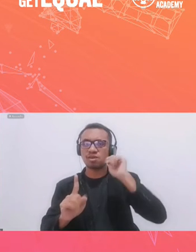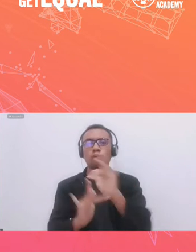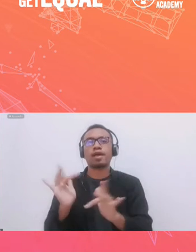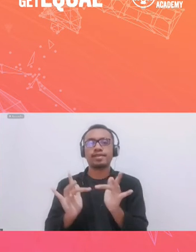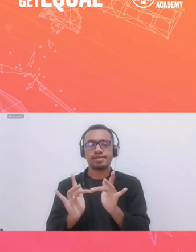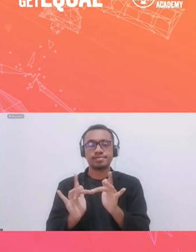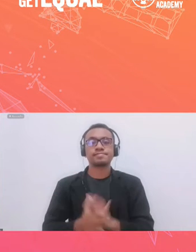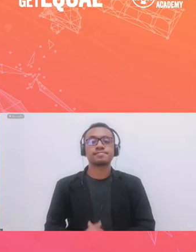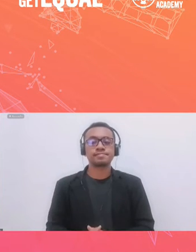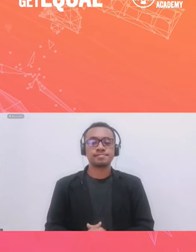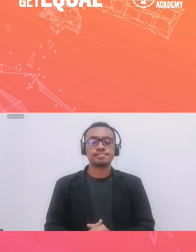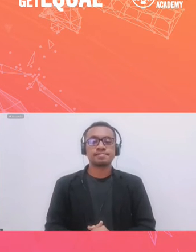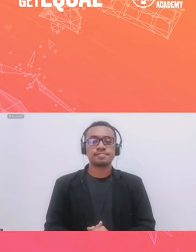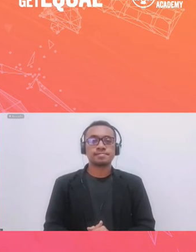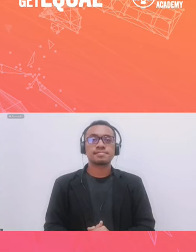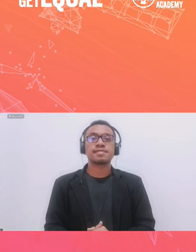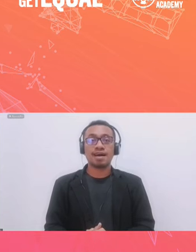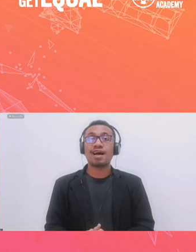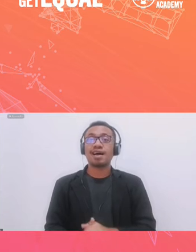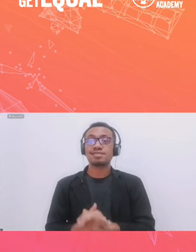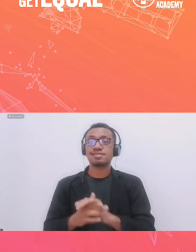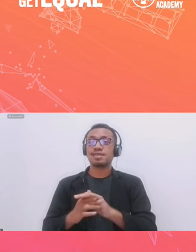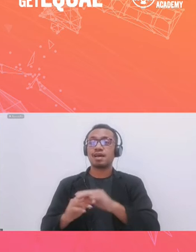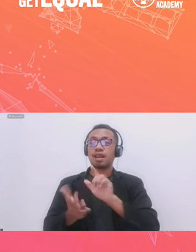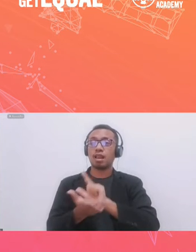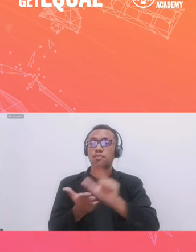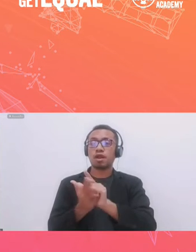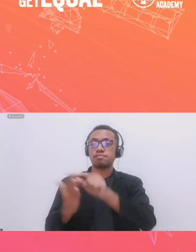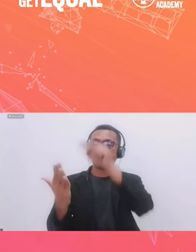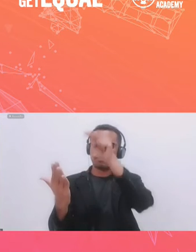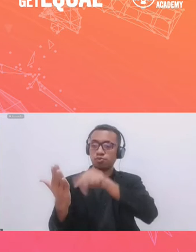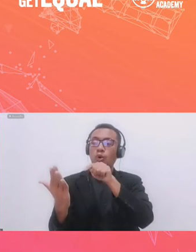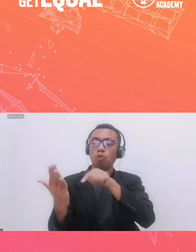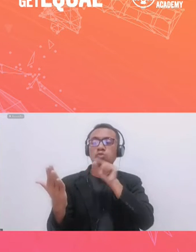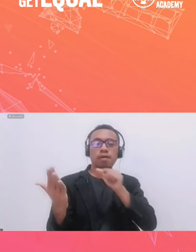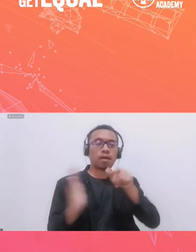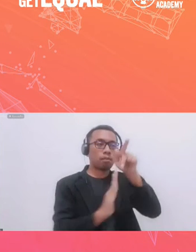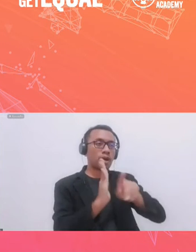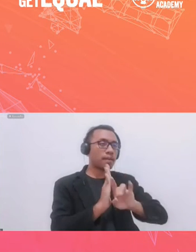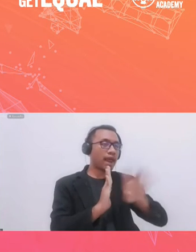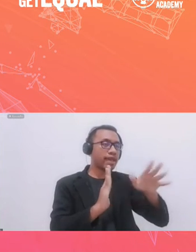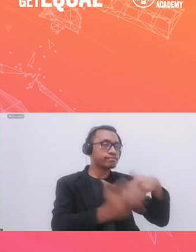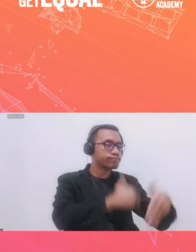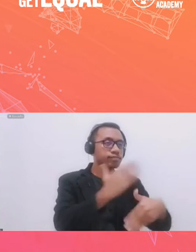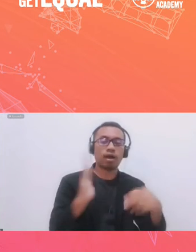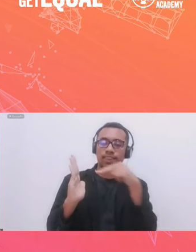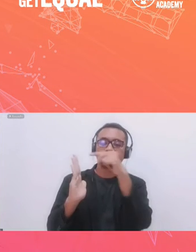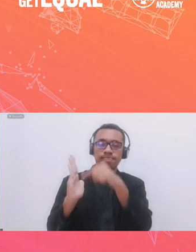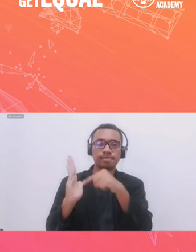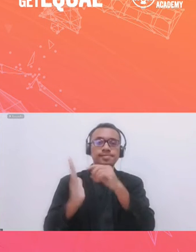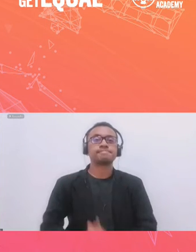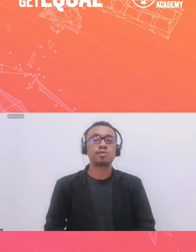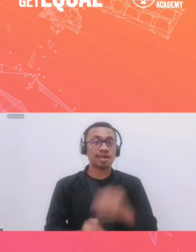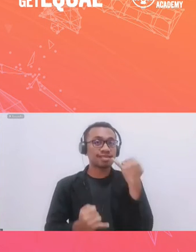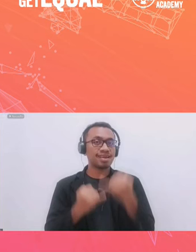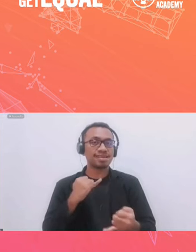dan dasar untuk pengembangan program atau kebijakan selanjutnya. Akhir kata, saya ingin mengucapkan terima kasih